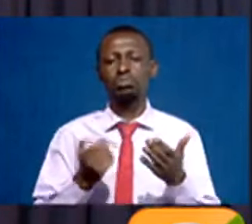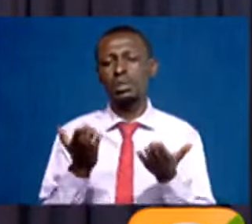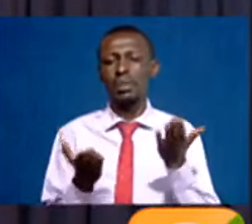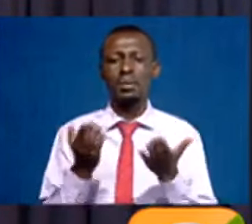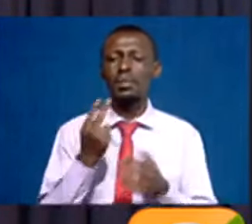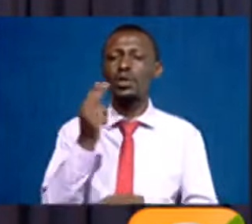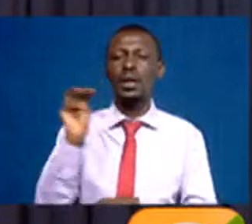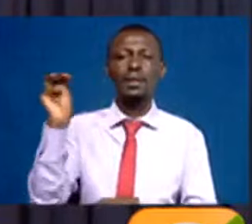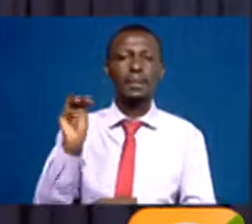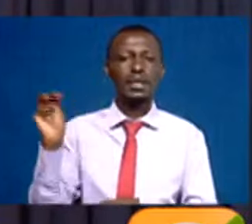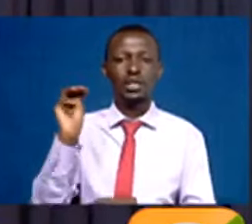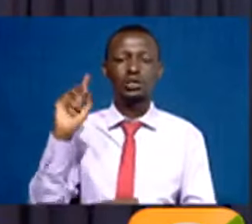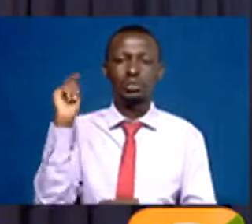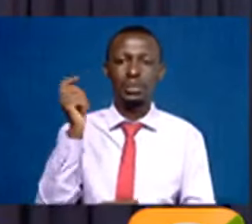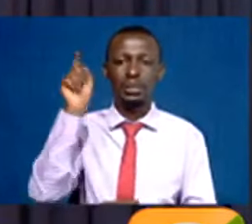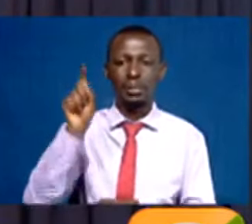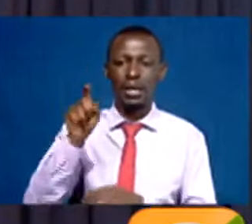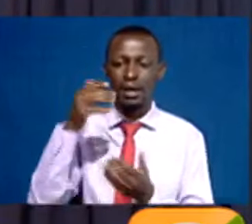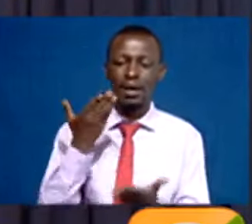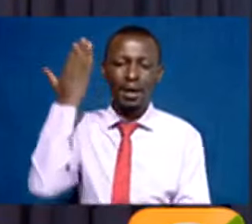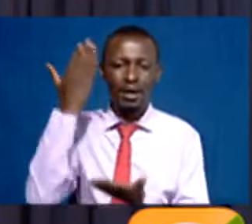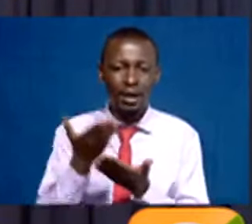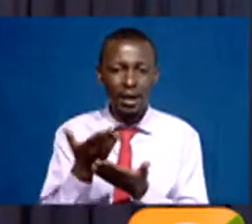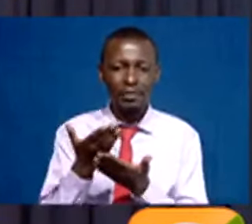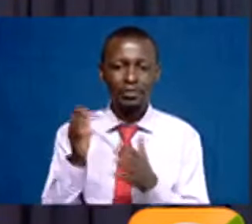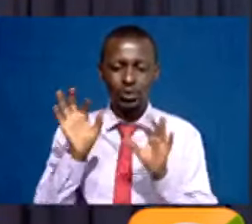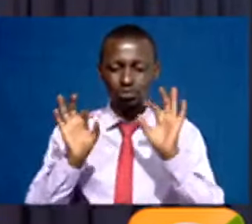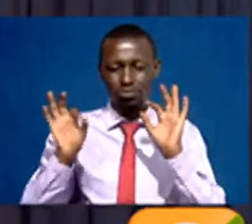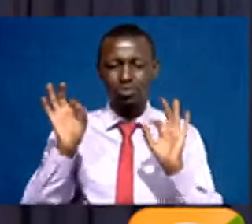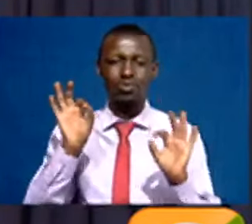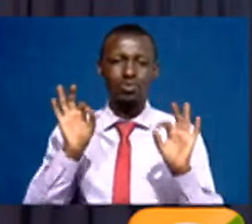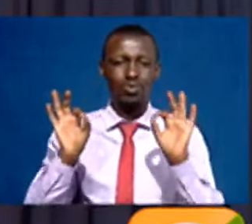because the president needed to arrive in style in the US